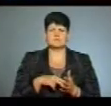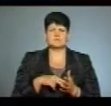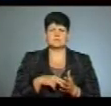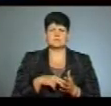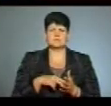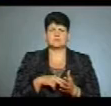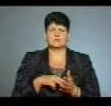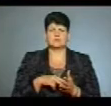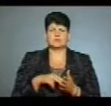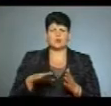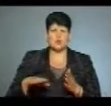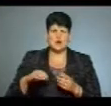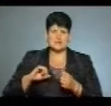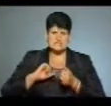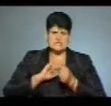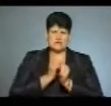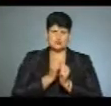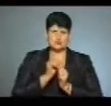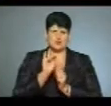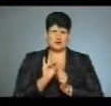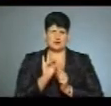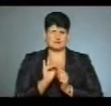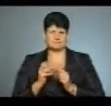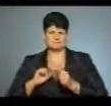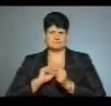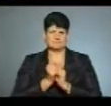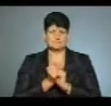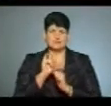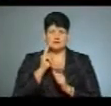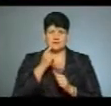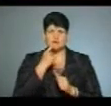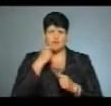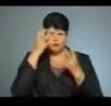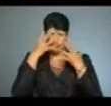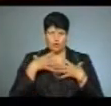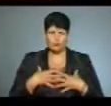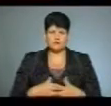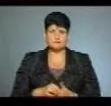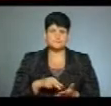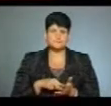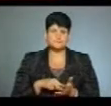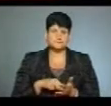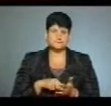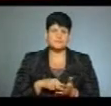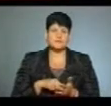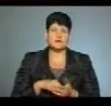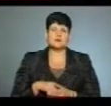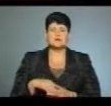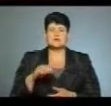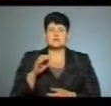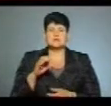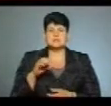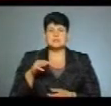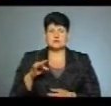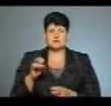там сідушкою. Дитина вся в крові теж стояла так. Сергій Стецько сидів в автобусі за